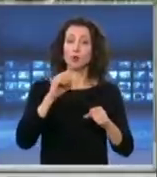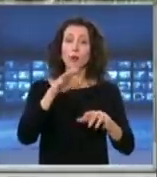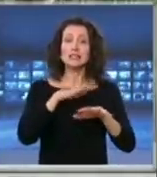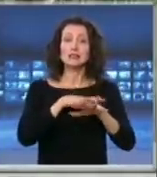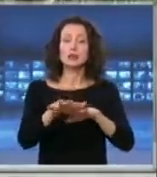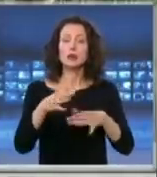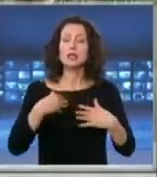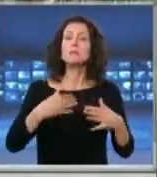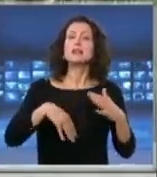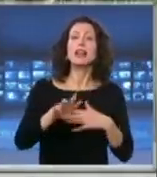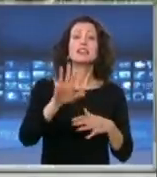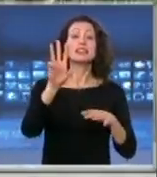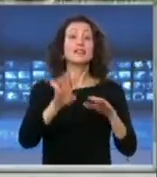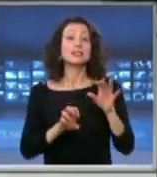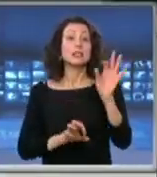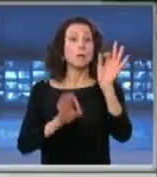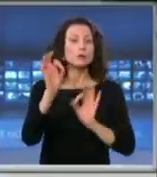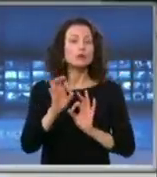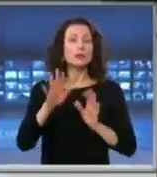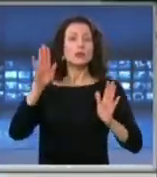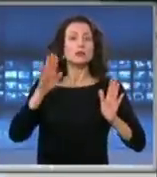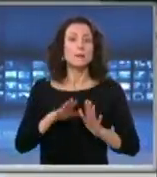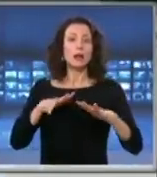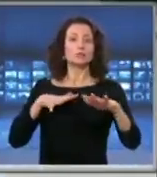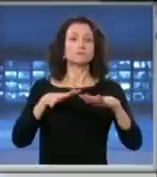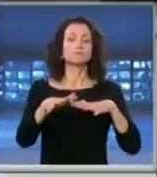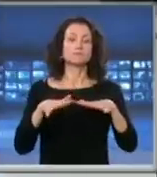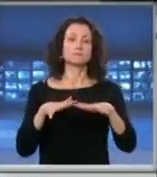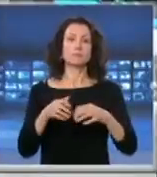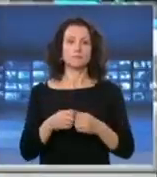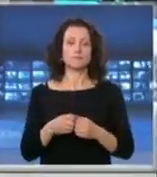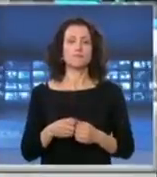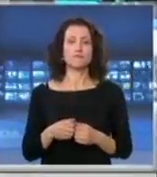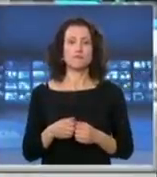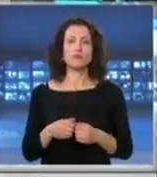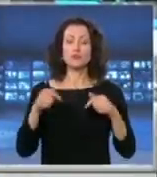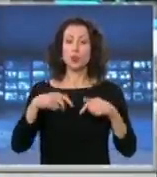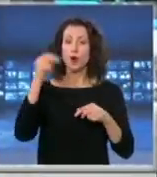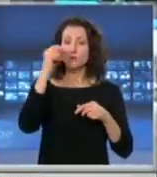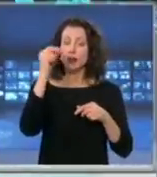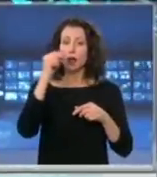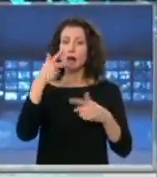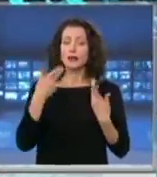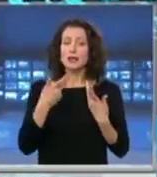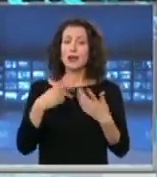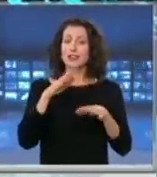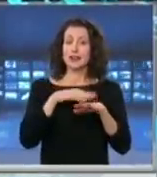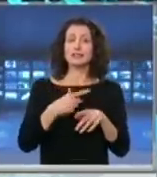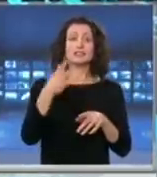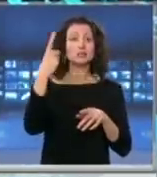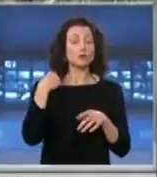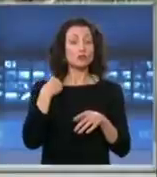над 90% намаление на трафика. 3756, София Control Identified. Като в България данните са от вчера, имаме